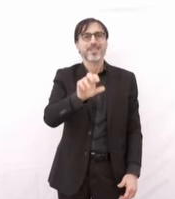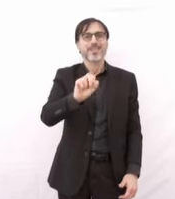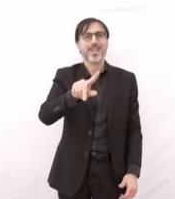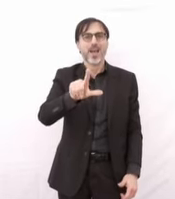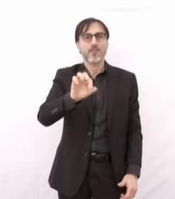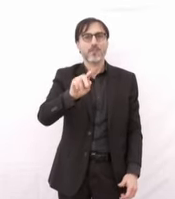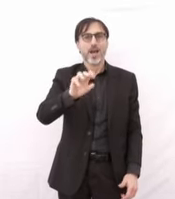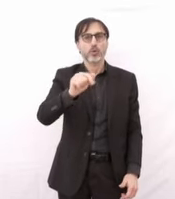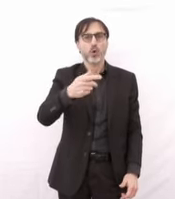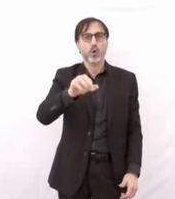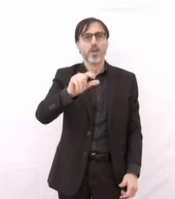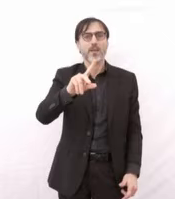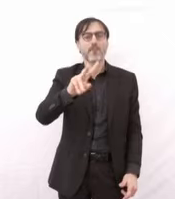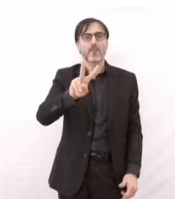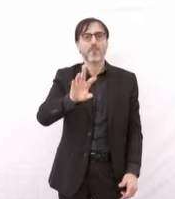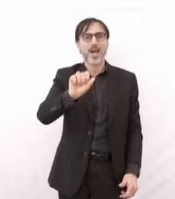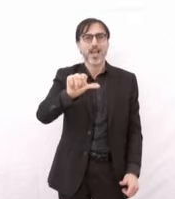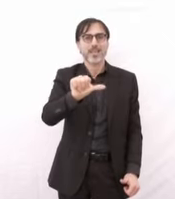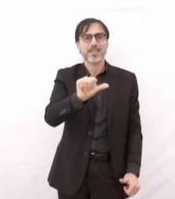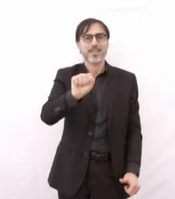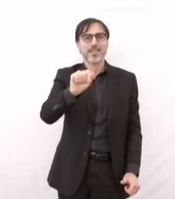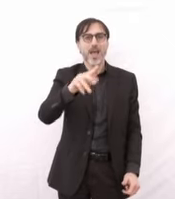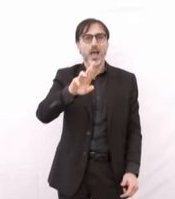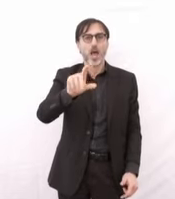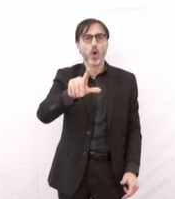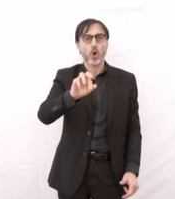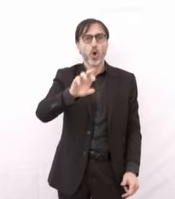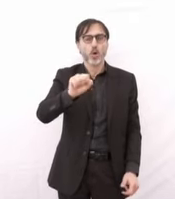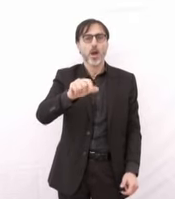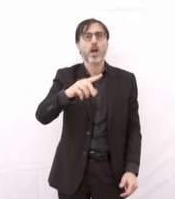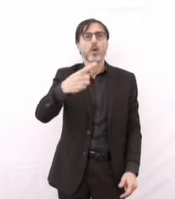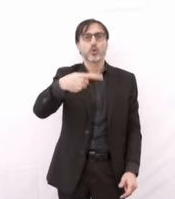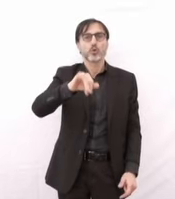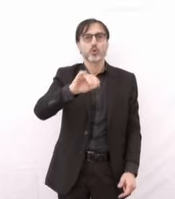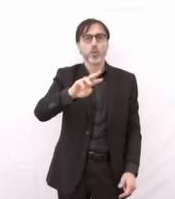Salvatore Varsalona, Giuseppe Zaffuto,